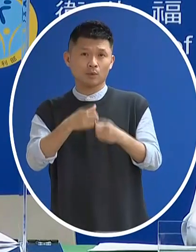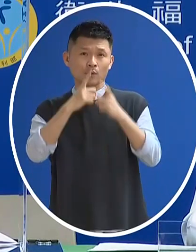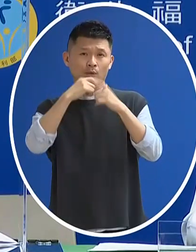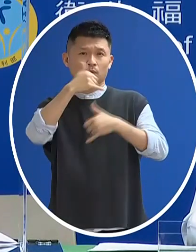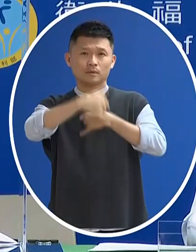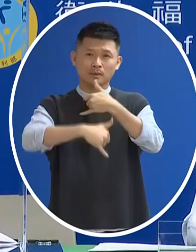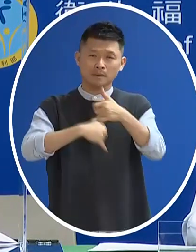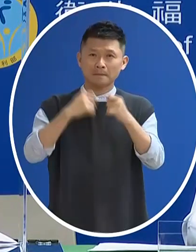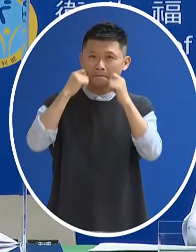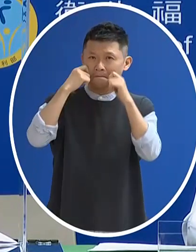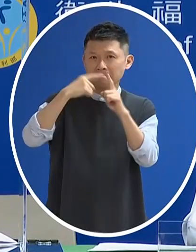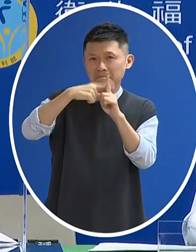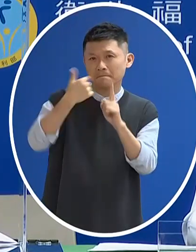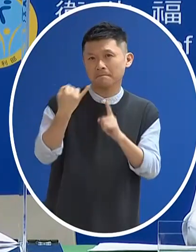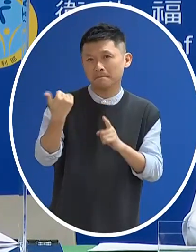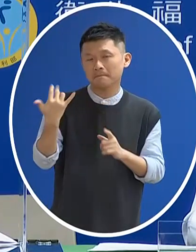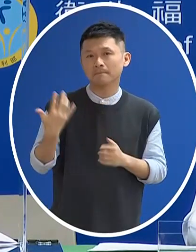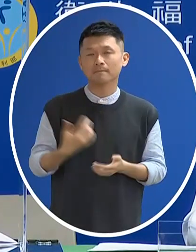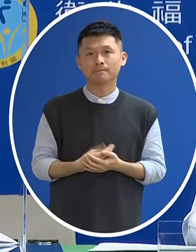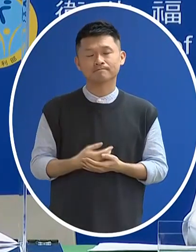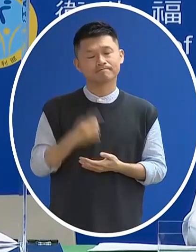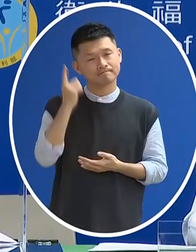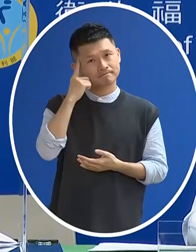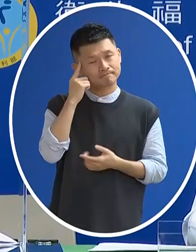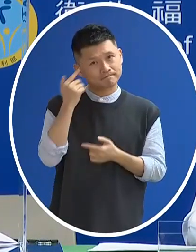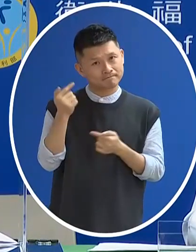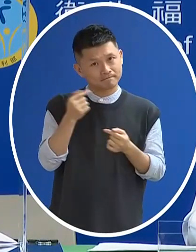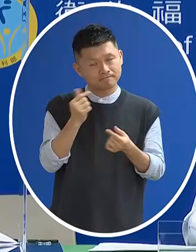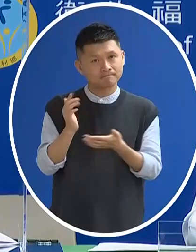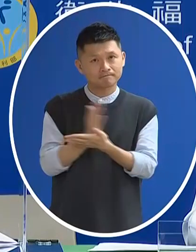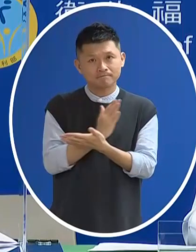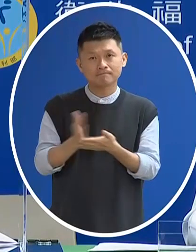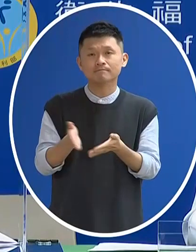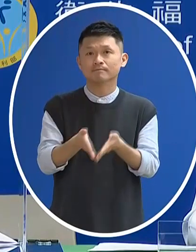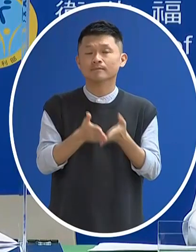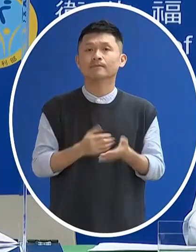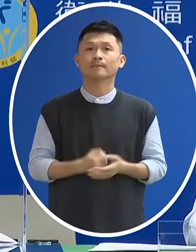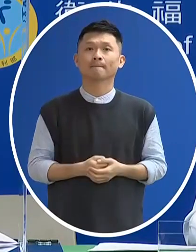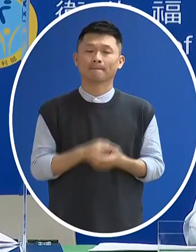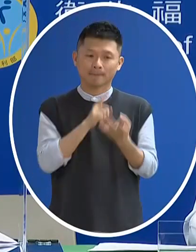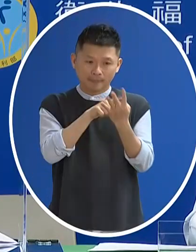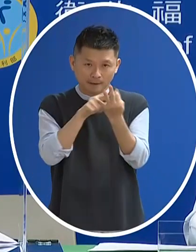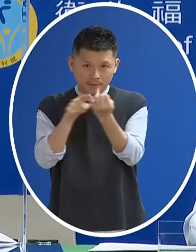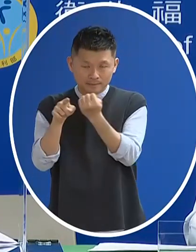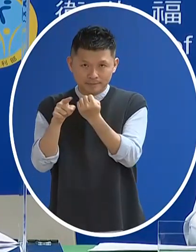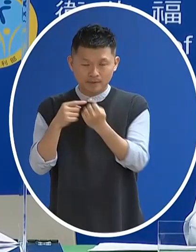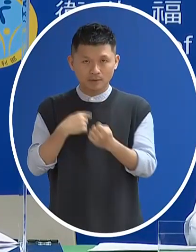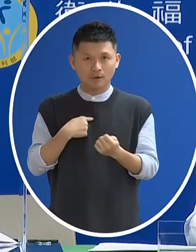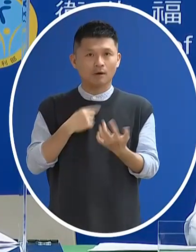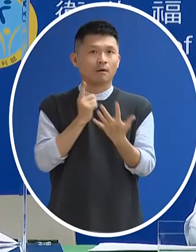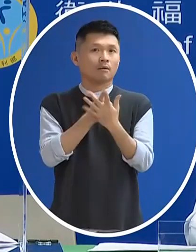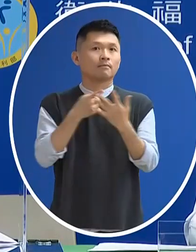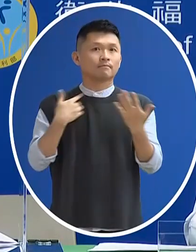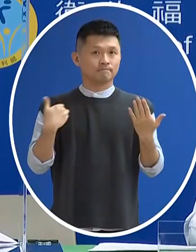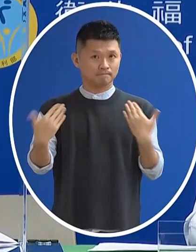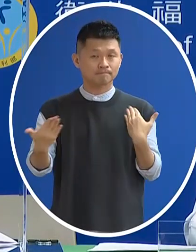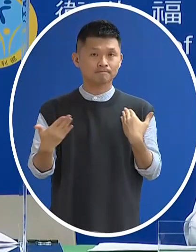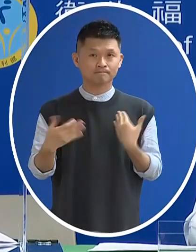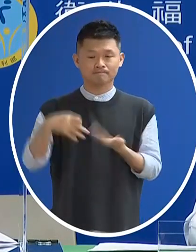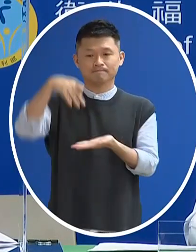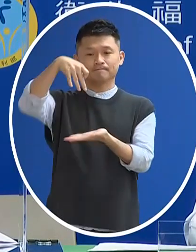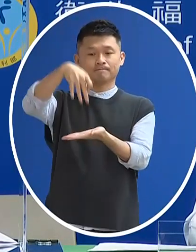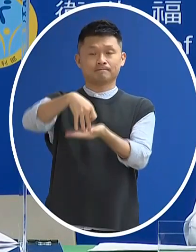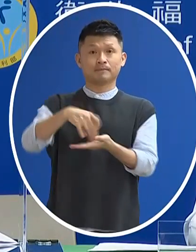如何，当然也是一个需要列入考虑的议题。因此我也很清楚知道签署